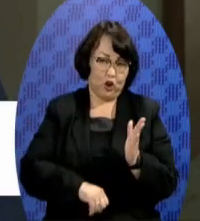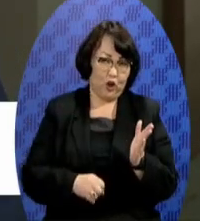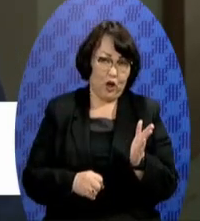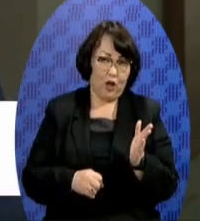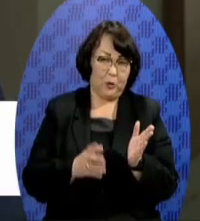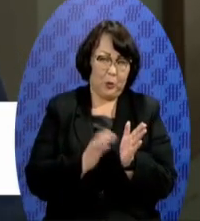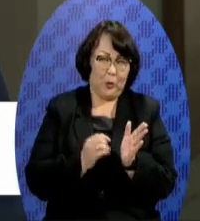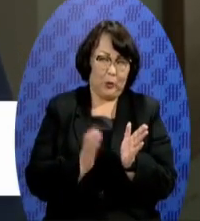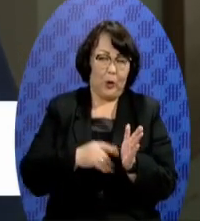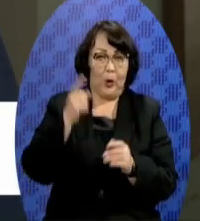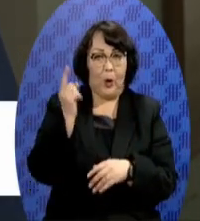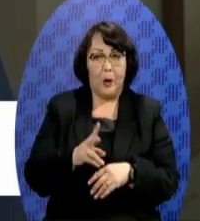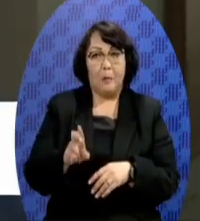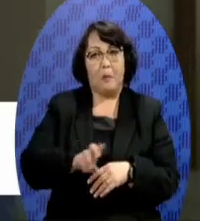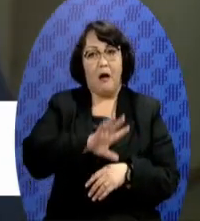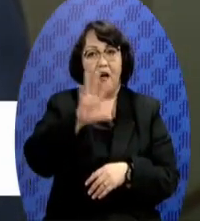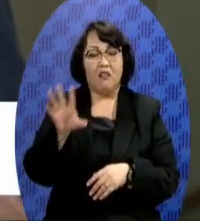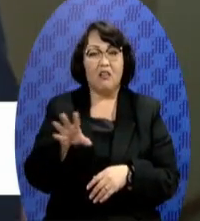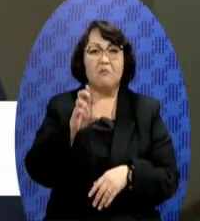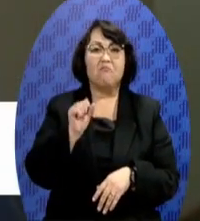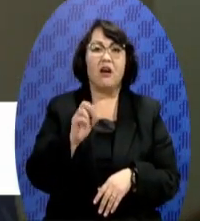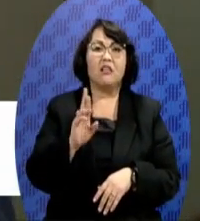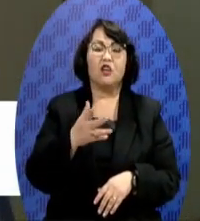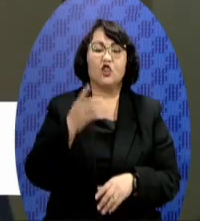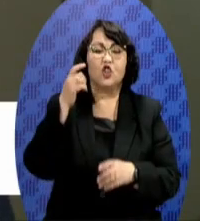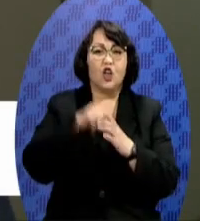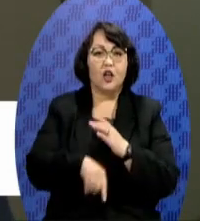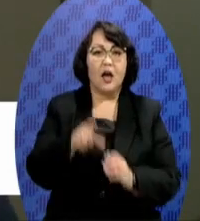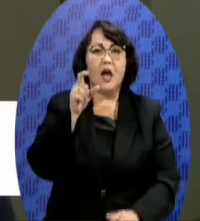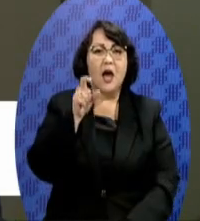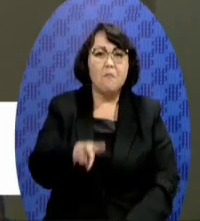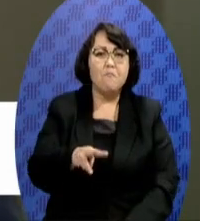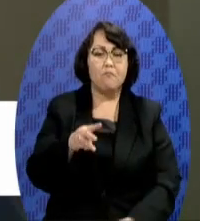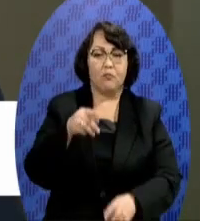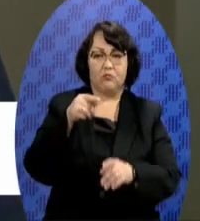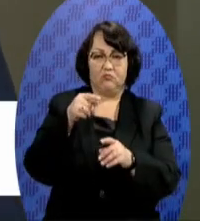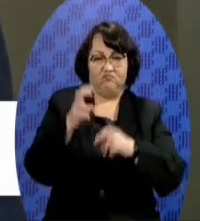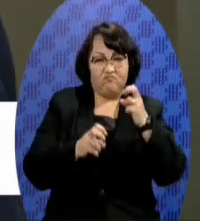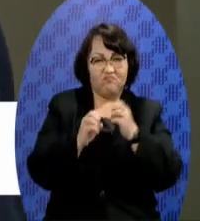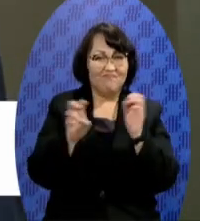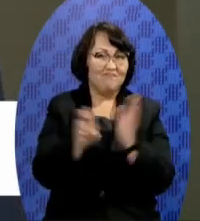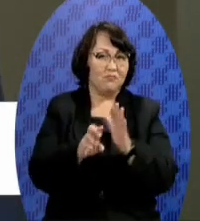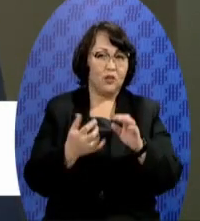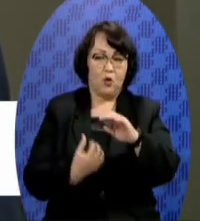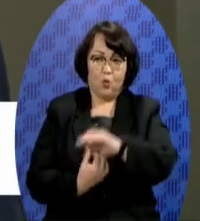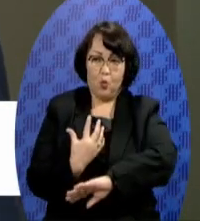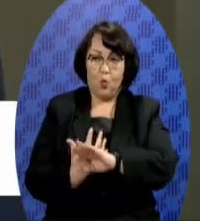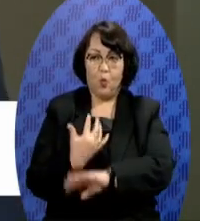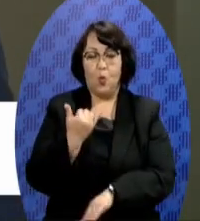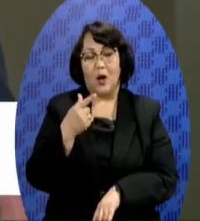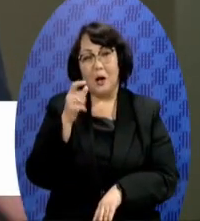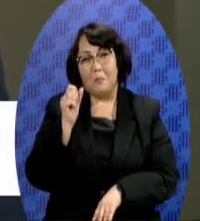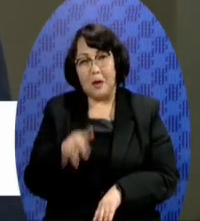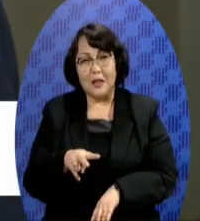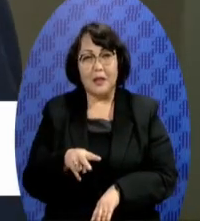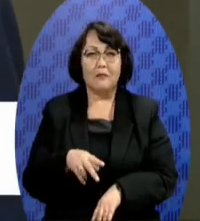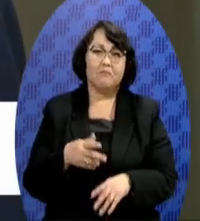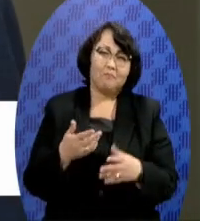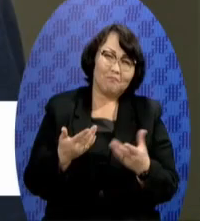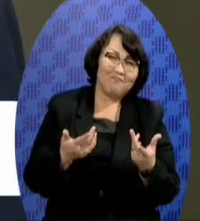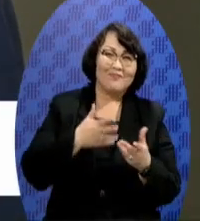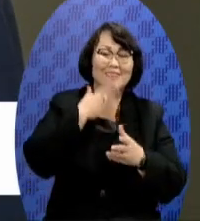энийг бид нар өшөө сайн судлаад ингэх юм бол одоо гоо сайхан өвшөө дээр нь одоо энэ эрүүл мэндэд тустай өвчнөө ийм салбаруудыг